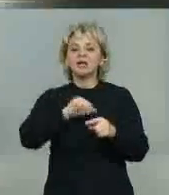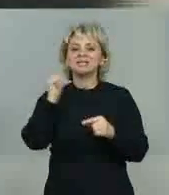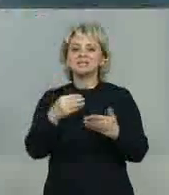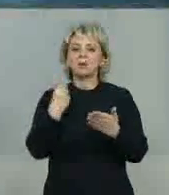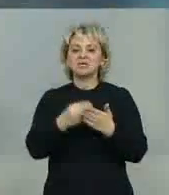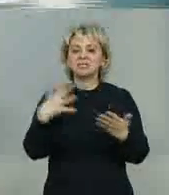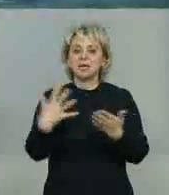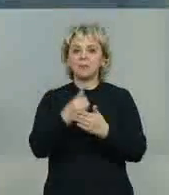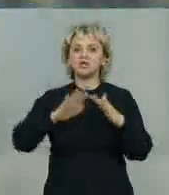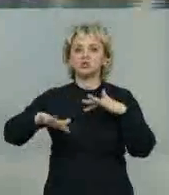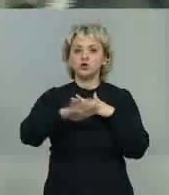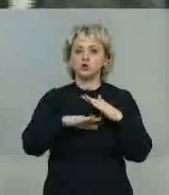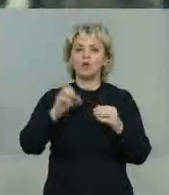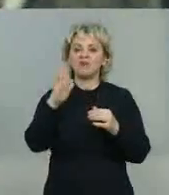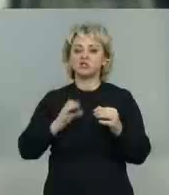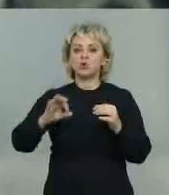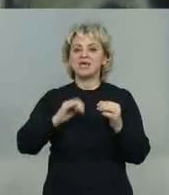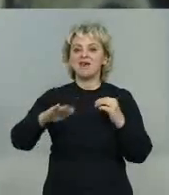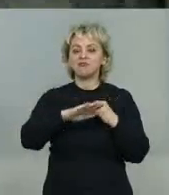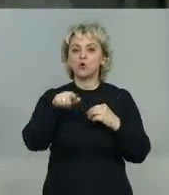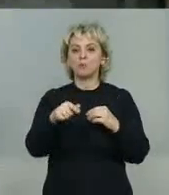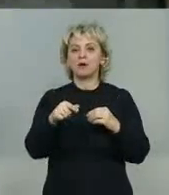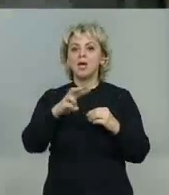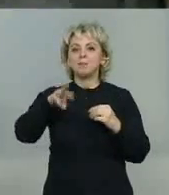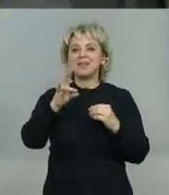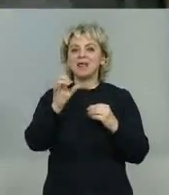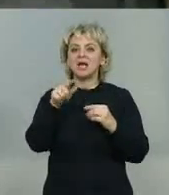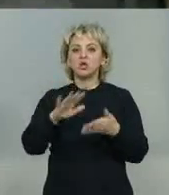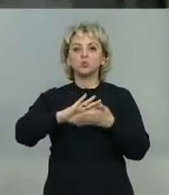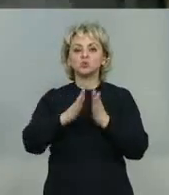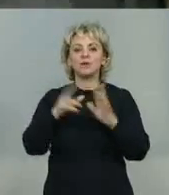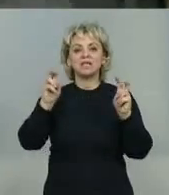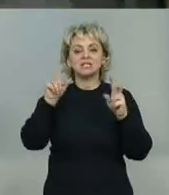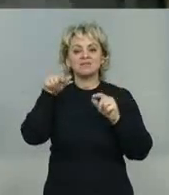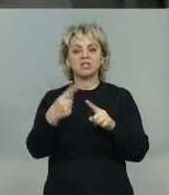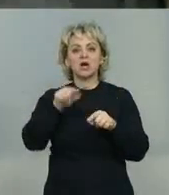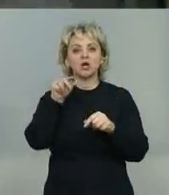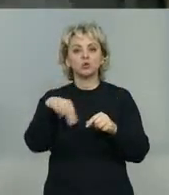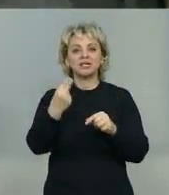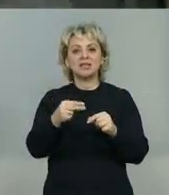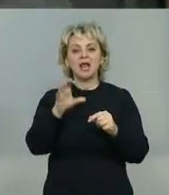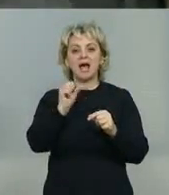самая ценная находка на территории Восточной Европы. Минаи – это условное название, которое